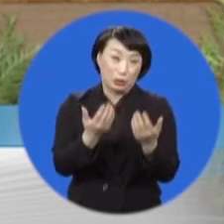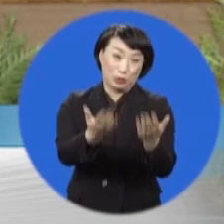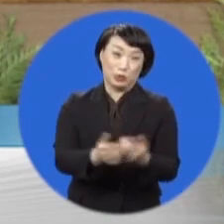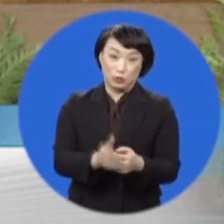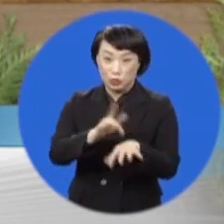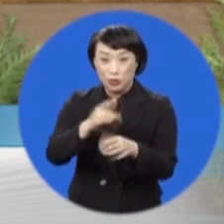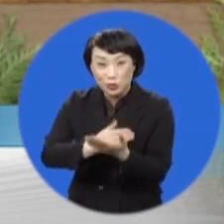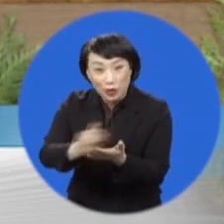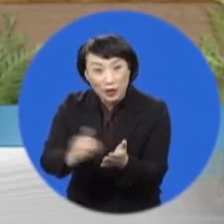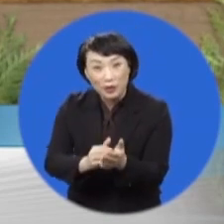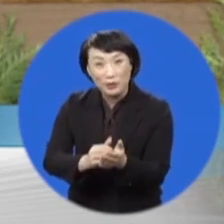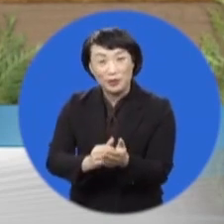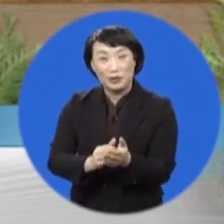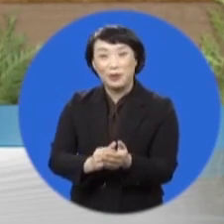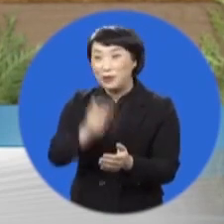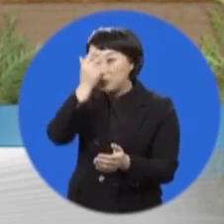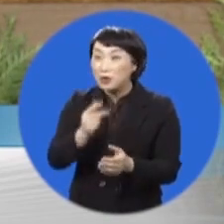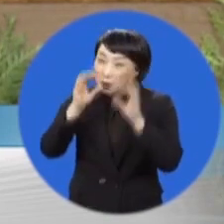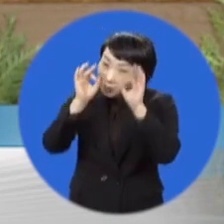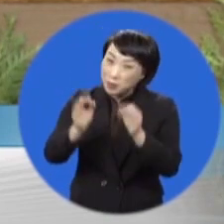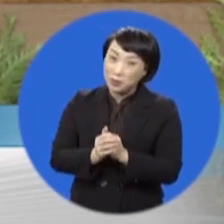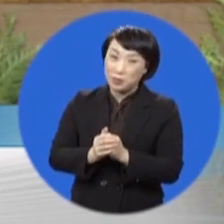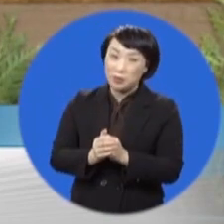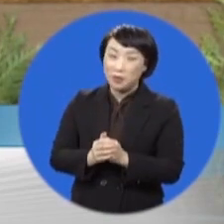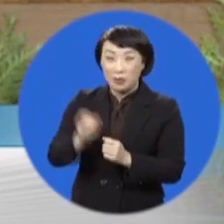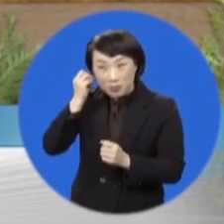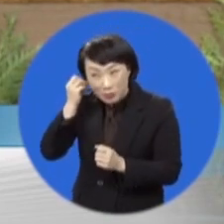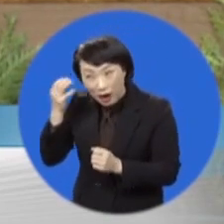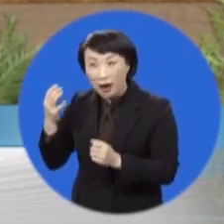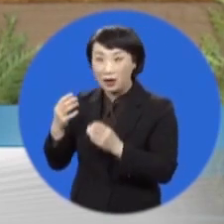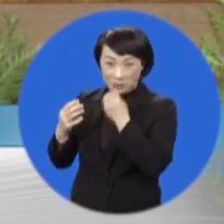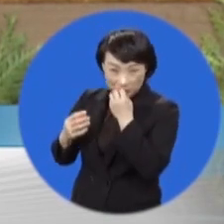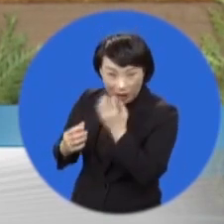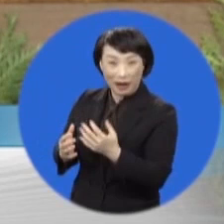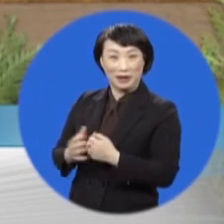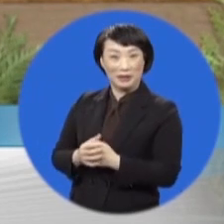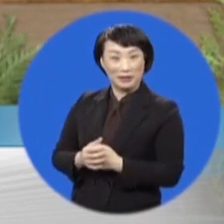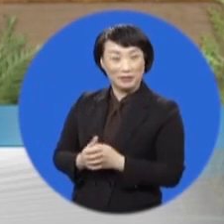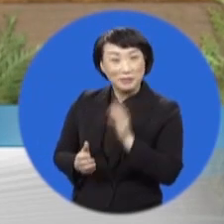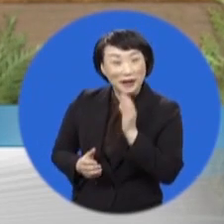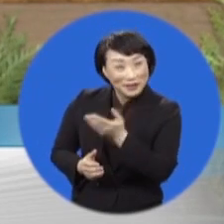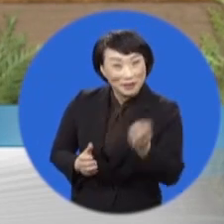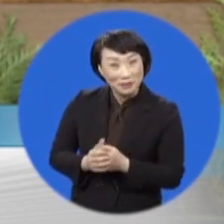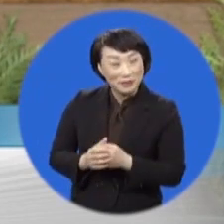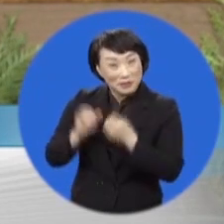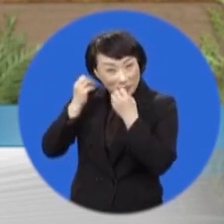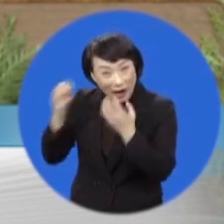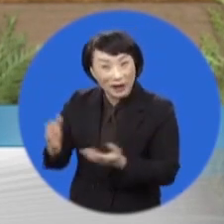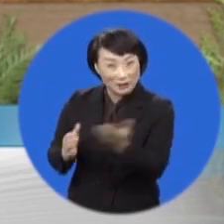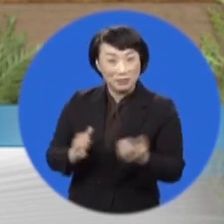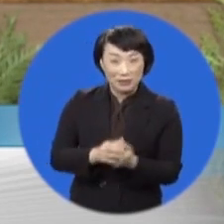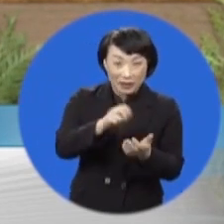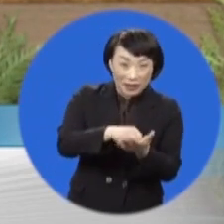귀신을 쫓아내고 소경을 보게 하고 어머니가 말하게 하고 뭐 떤 사람이 듣게 하고